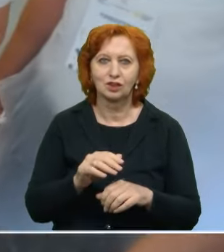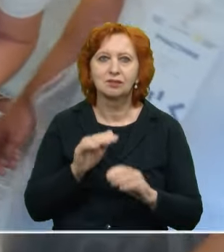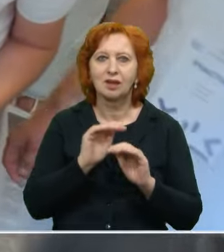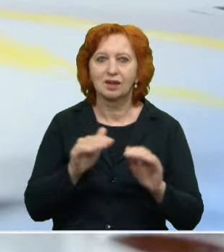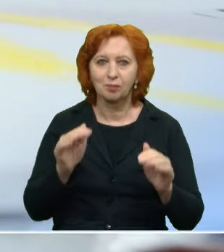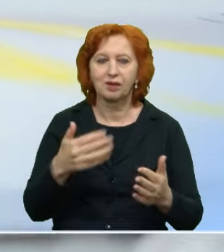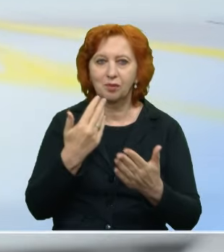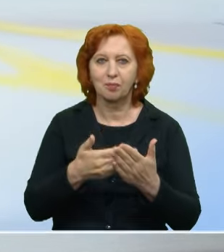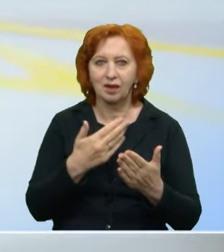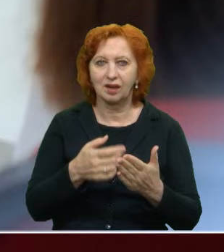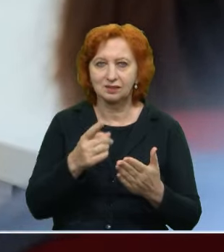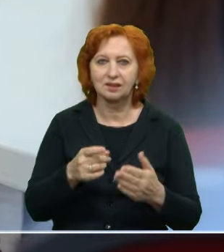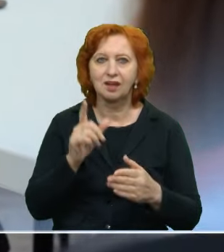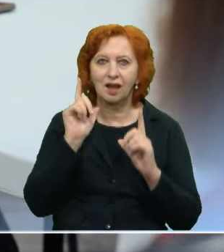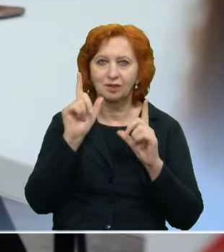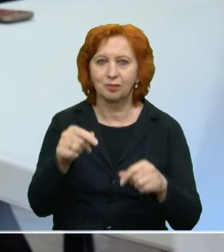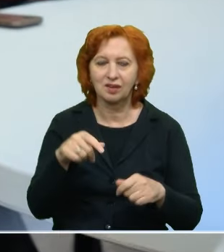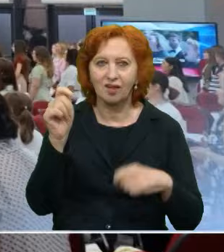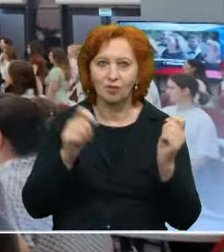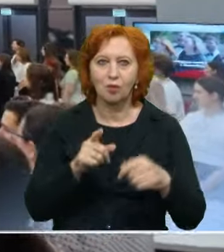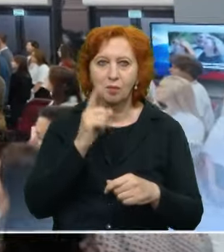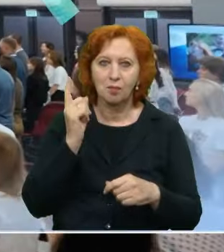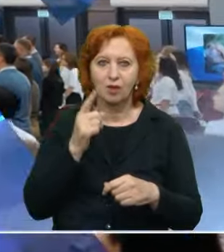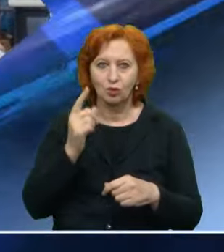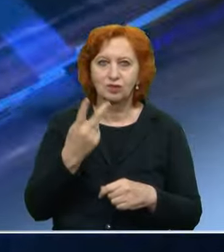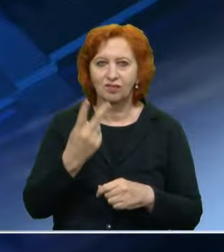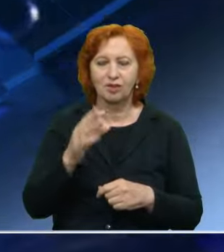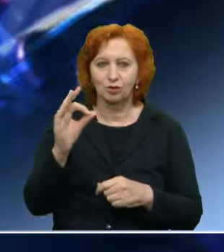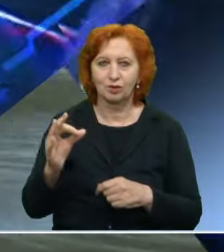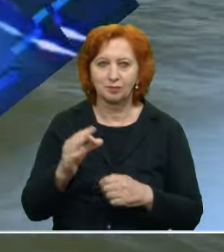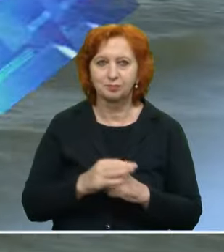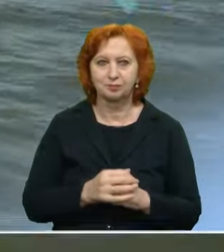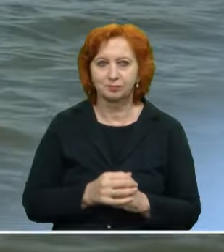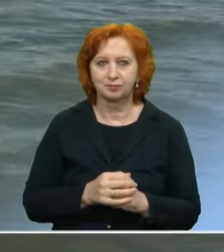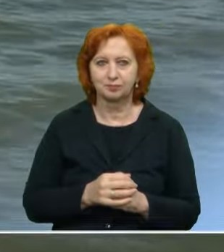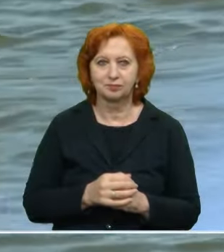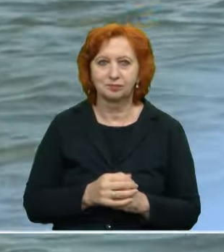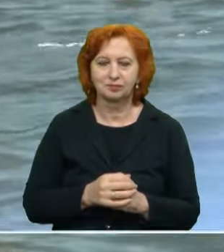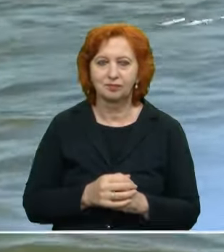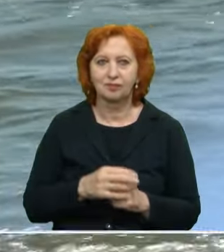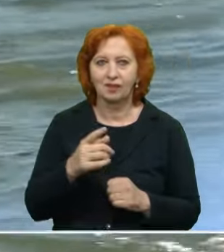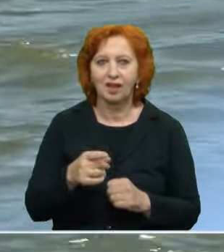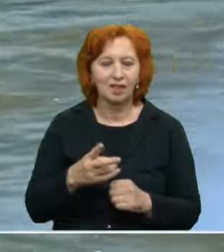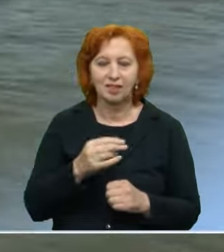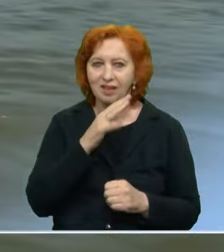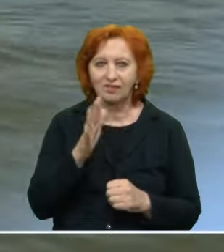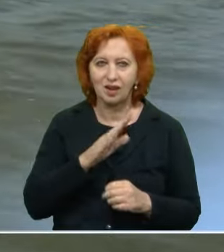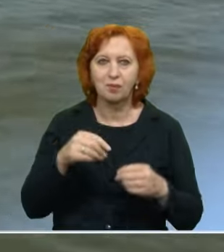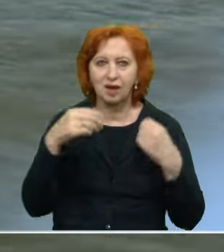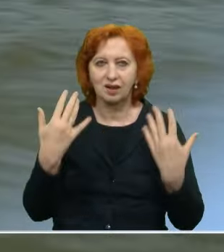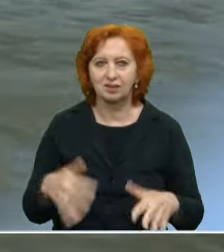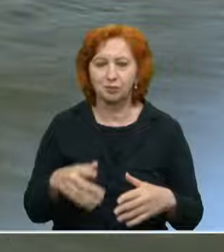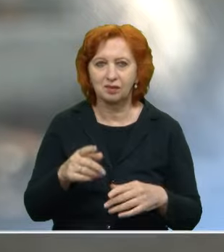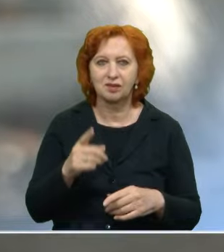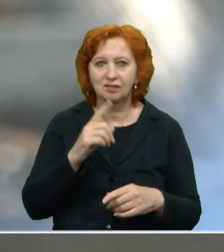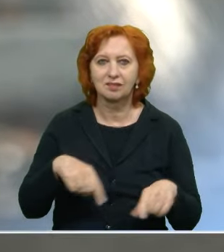прокачать. 200 юных дончан отправились на форум «Молодежка 2.0». не время расслабляться. Какая